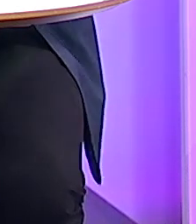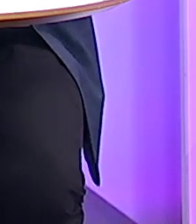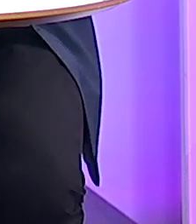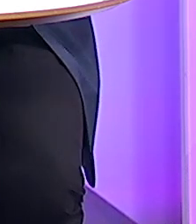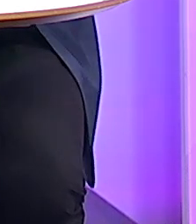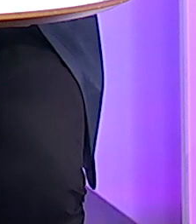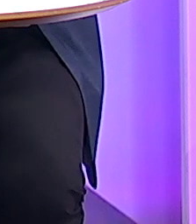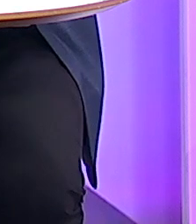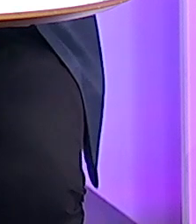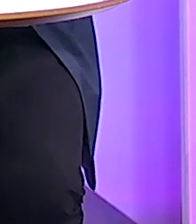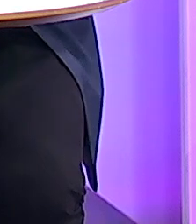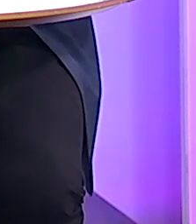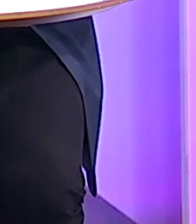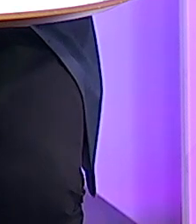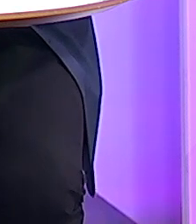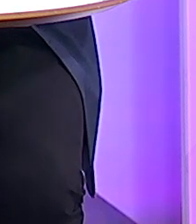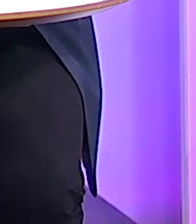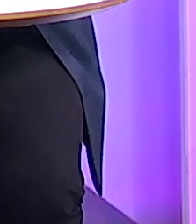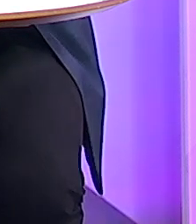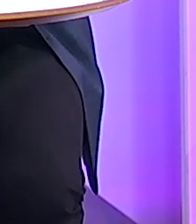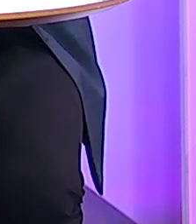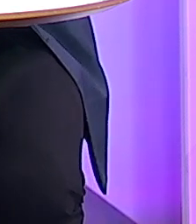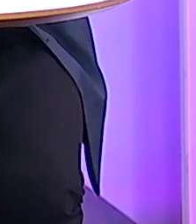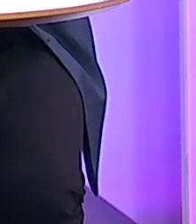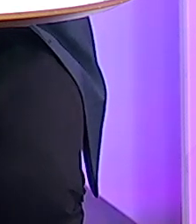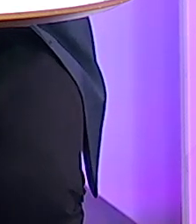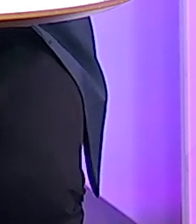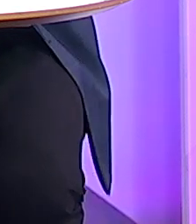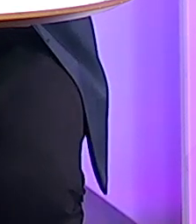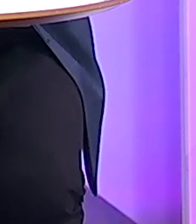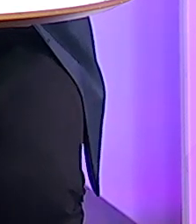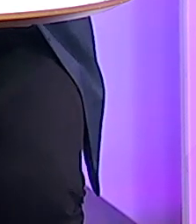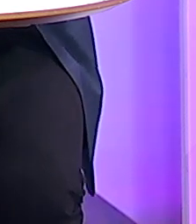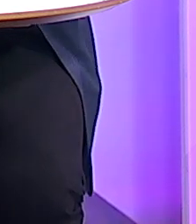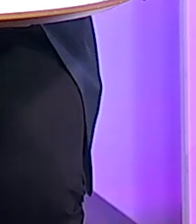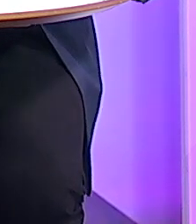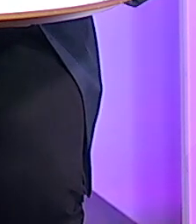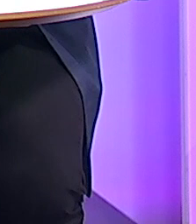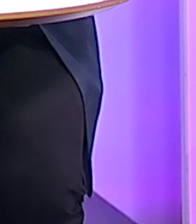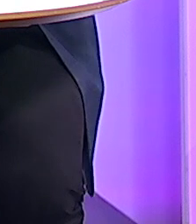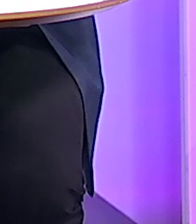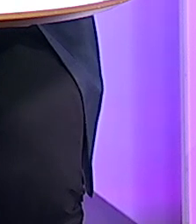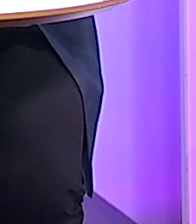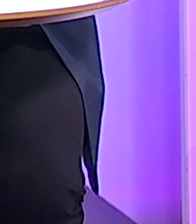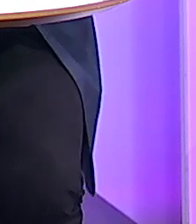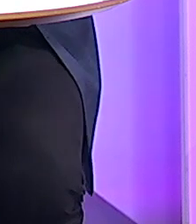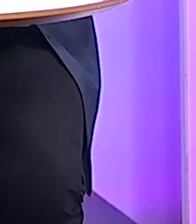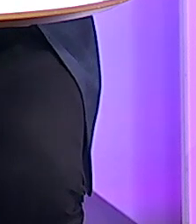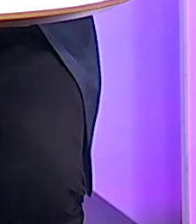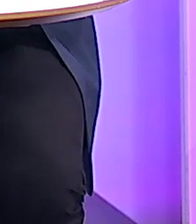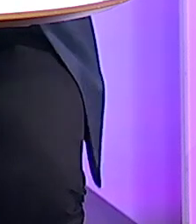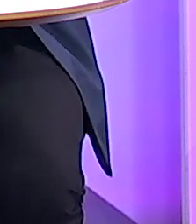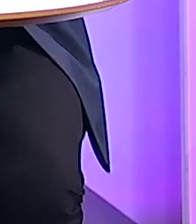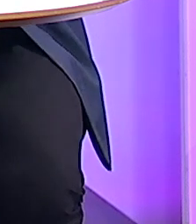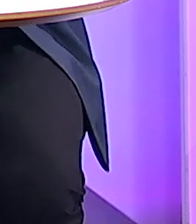Dan dalam kita bercakap mengenai persidangan yang akan dirasmikan sebentar kejap lagi, ianya seiring dengan perubahan persekitaran, pengajaran